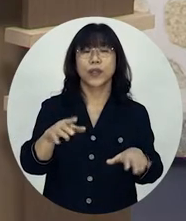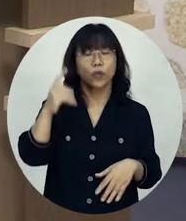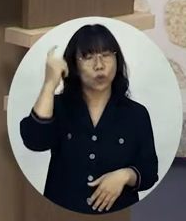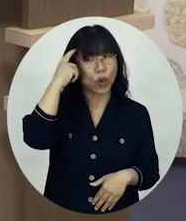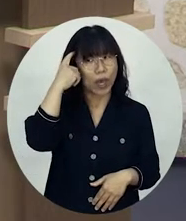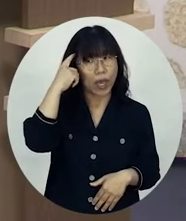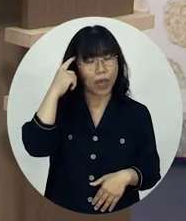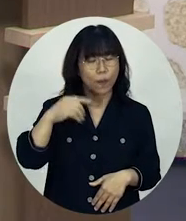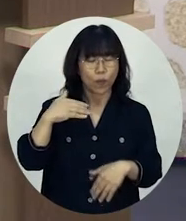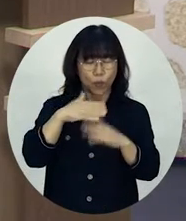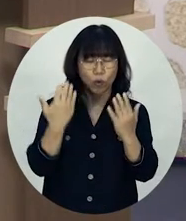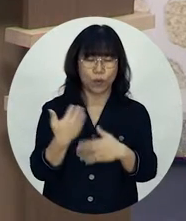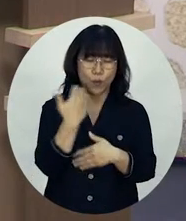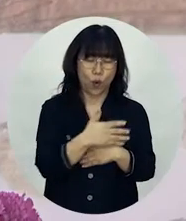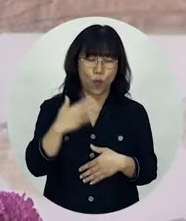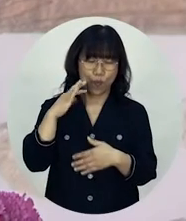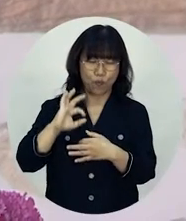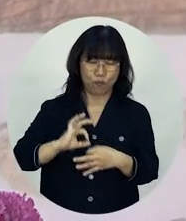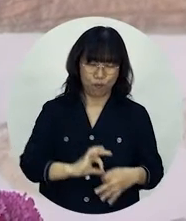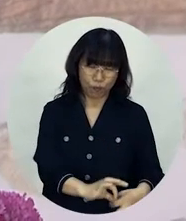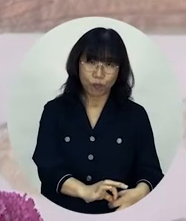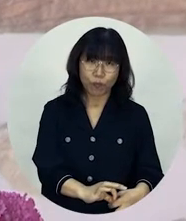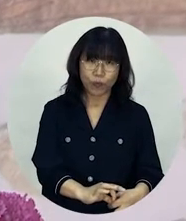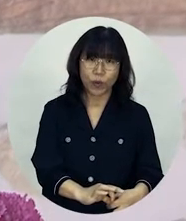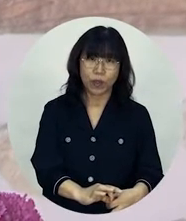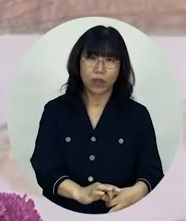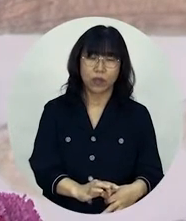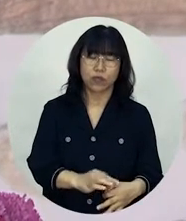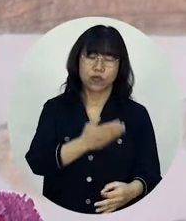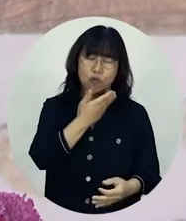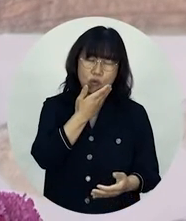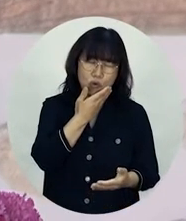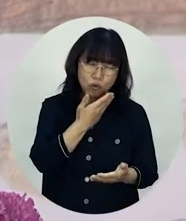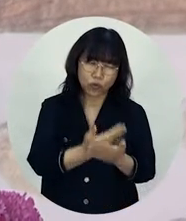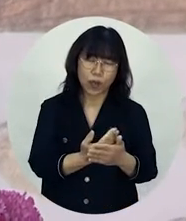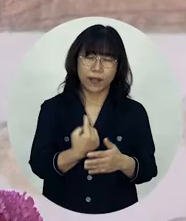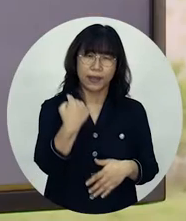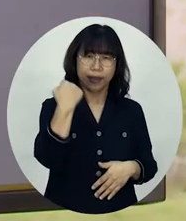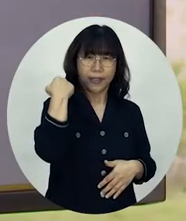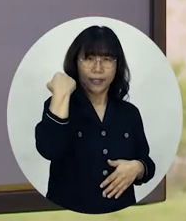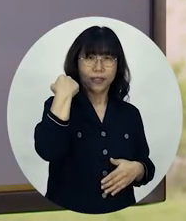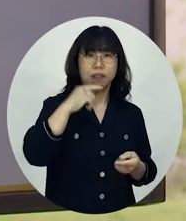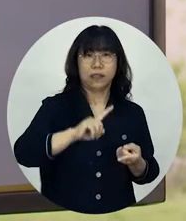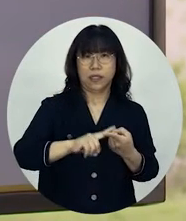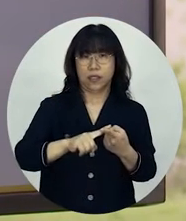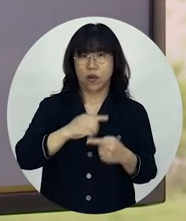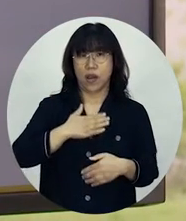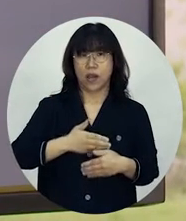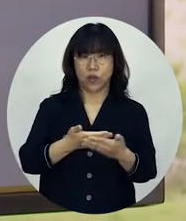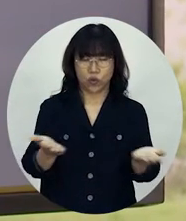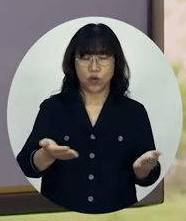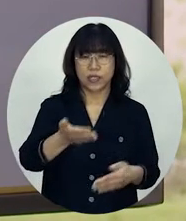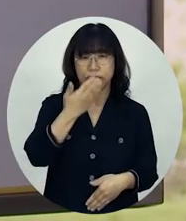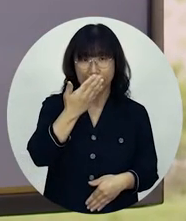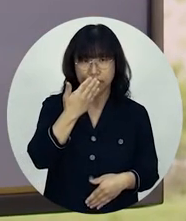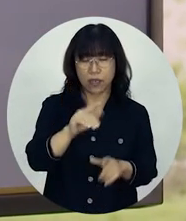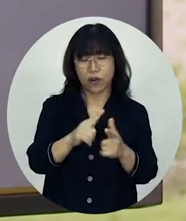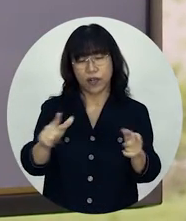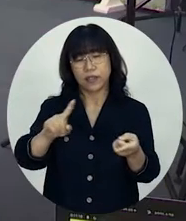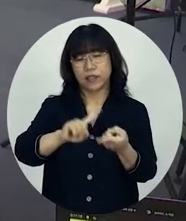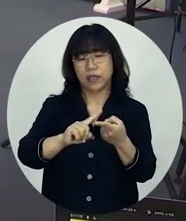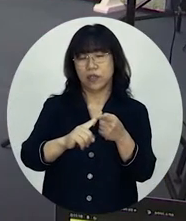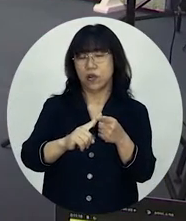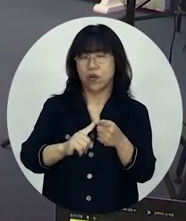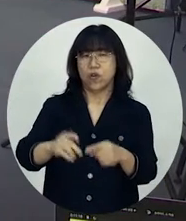강의에서 내와 모든 장기가 연결되어 있는 소중한 등의 비밀을 알려 주며 면역력이 살아나는 방법과